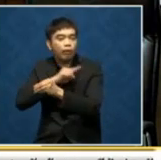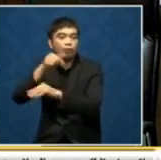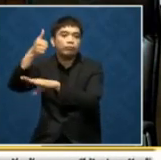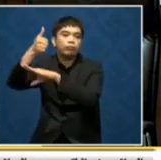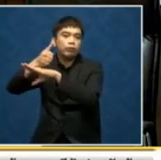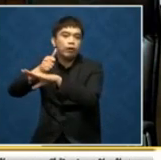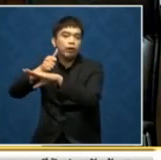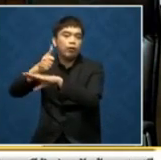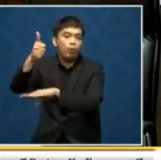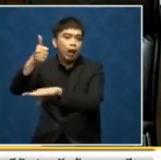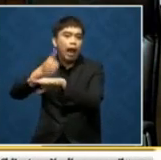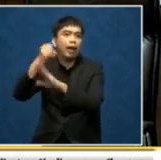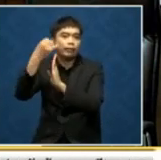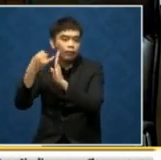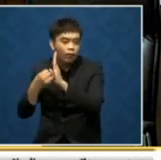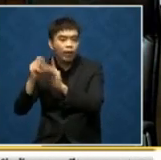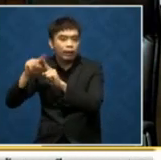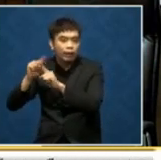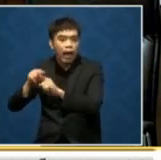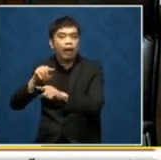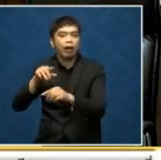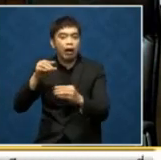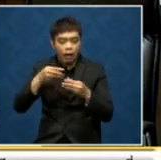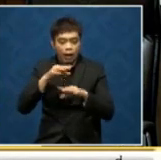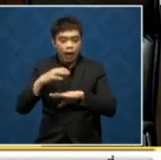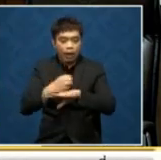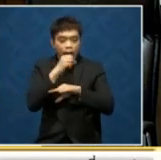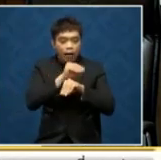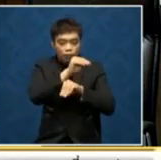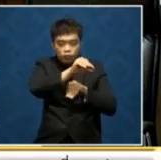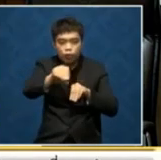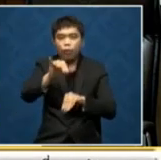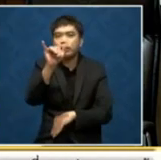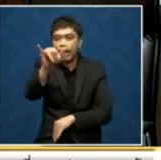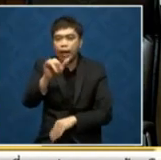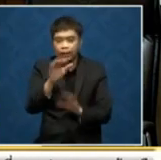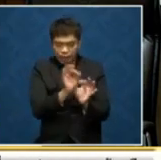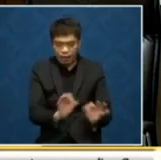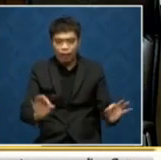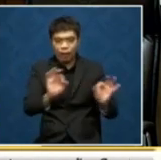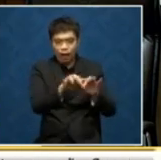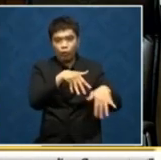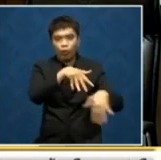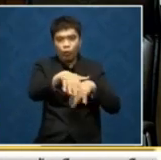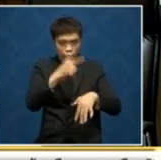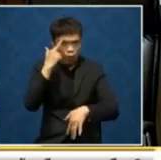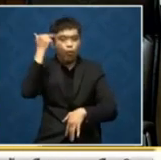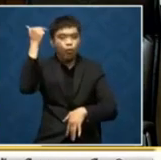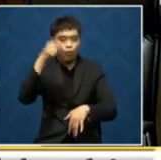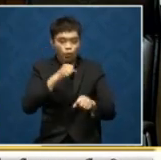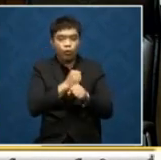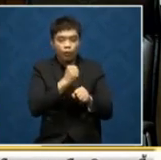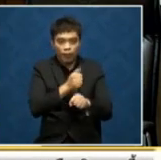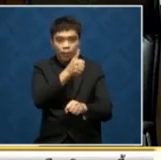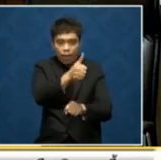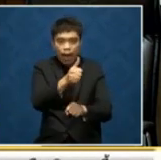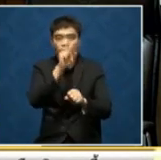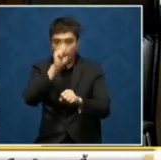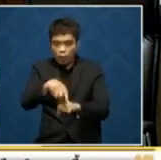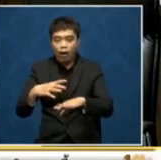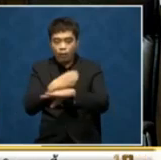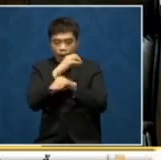แจ้งเห็นจริงนะครับแล้วก็เข้าถึงมากกว่าคนของท้องถิ่นอันนี้ก็คงจะต้องมีการปฏิรูปในเรื่องของระบบบริหารราชการแผ่นดินนะ